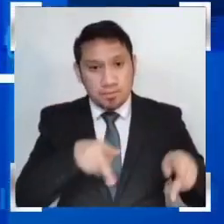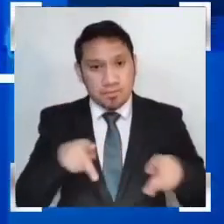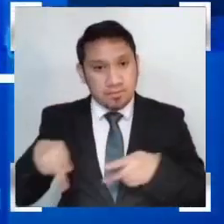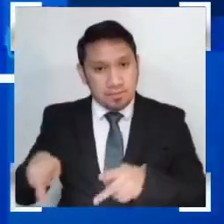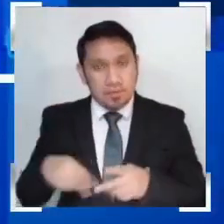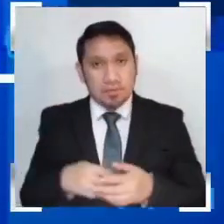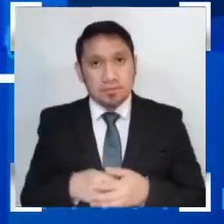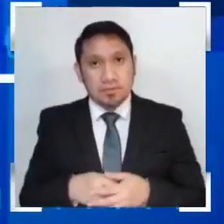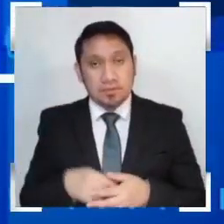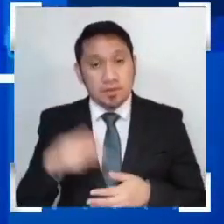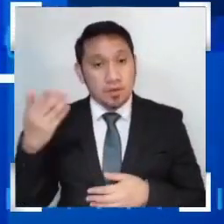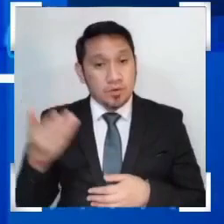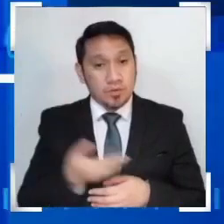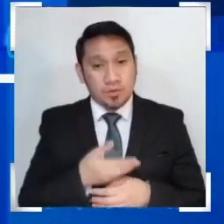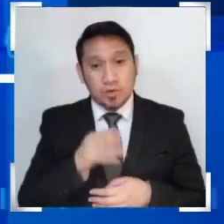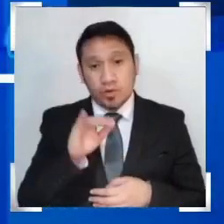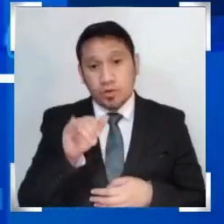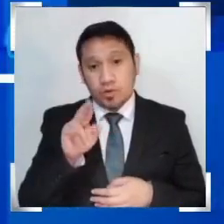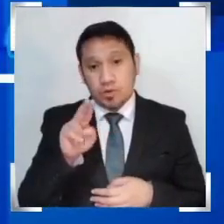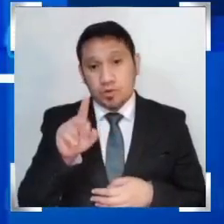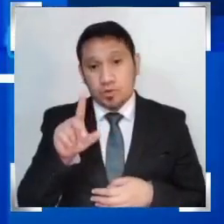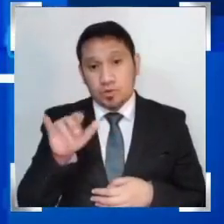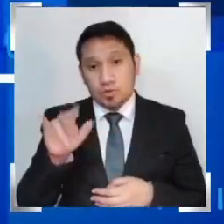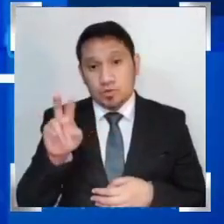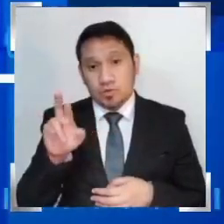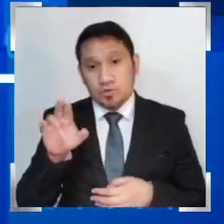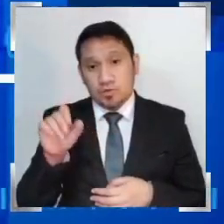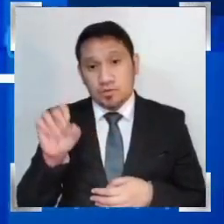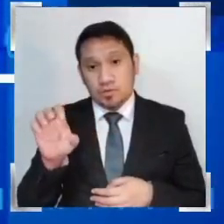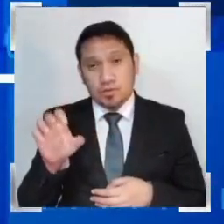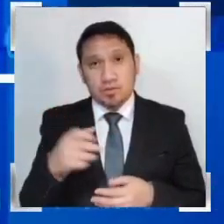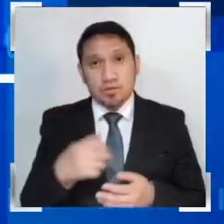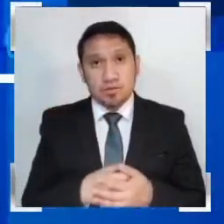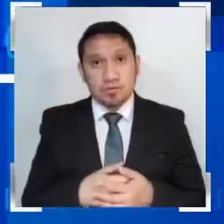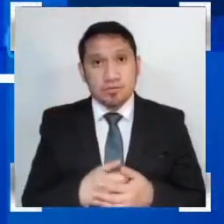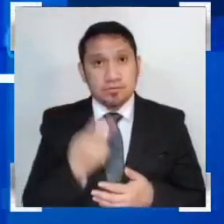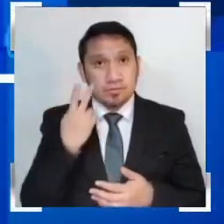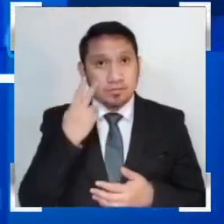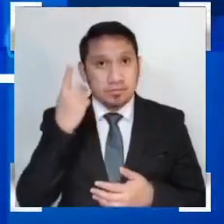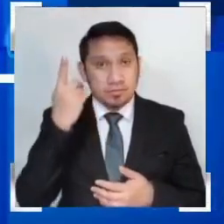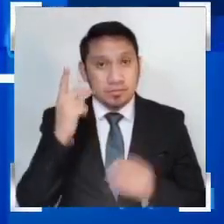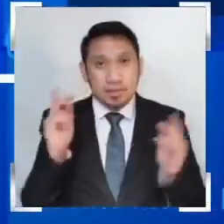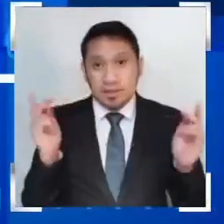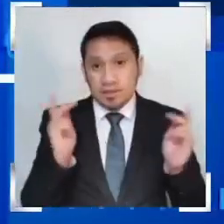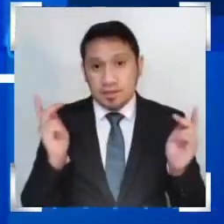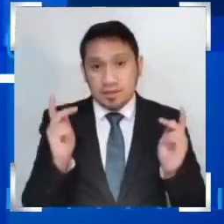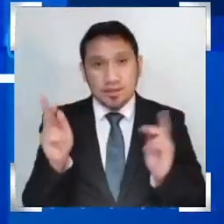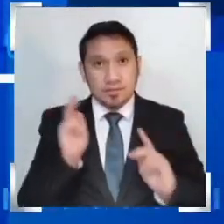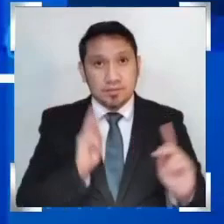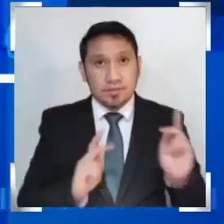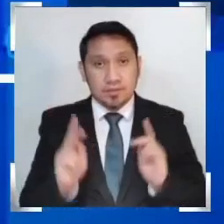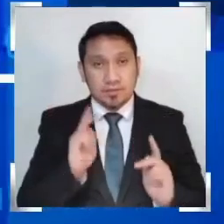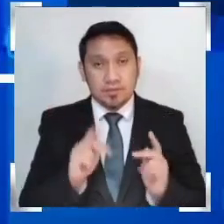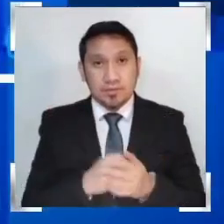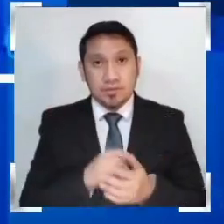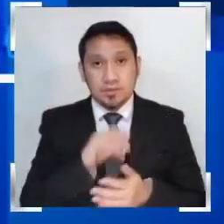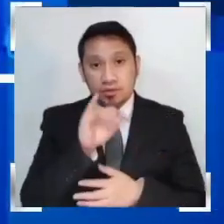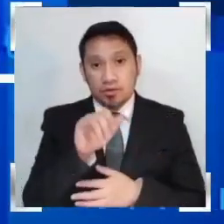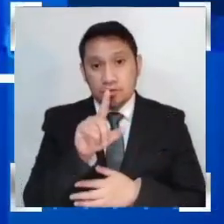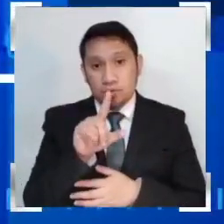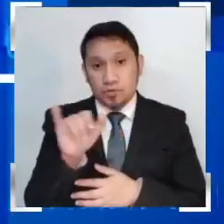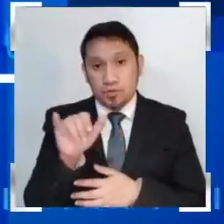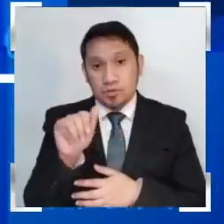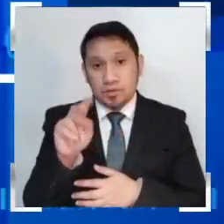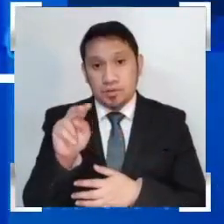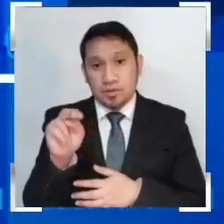to Julieverse! Yan ang upcoming electrifying at kilig concert ni na Asia's Limitless star Julian San Jose at